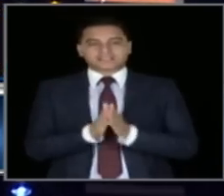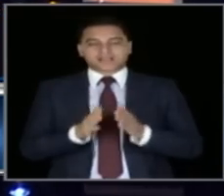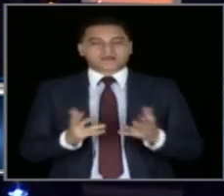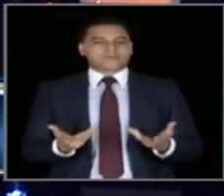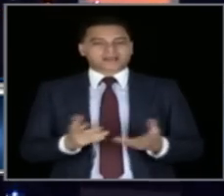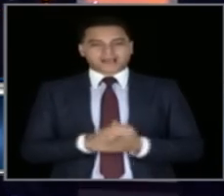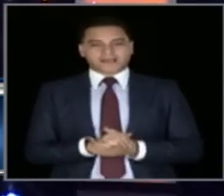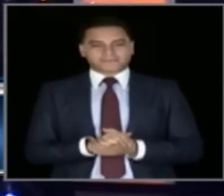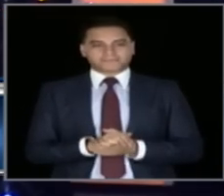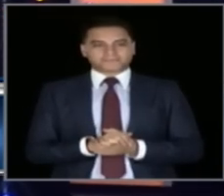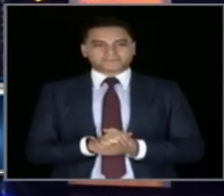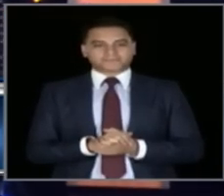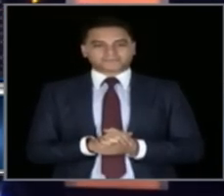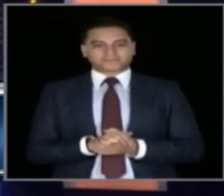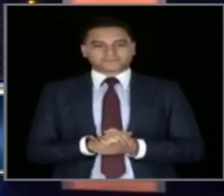99 يساوي كام؟